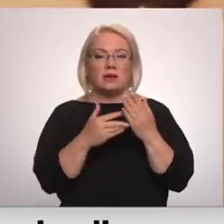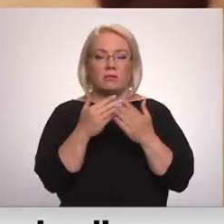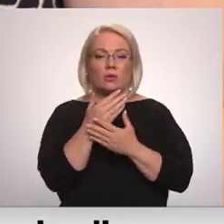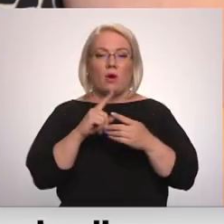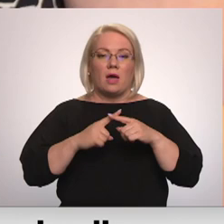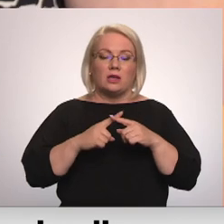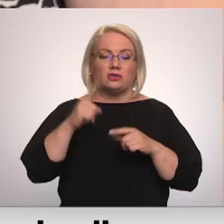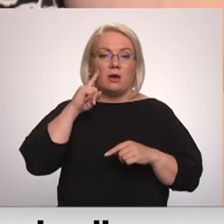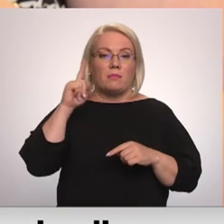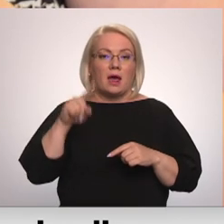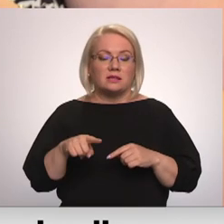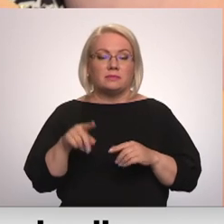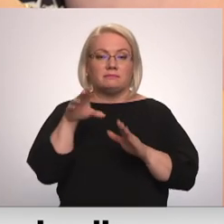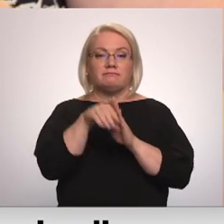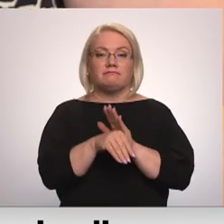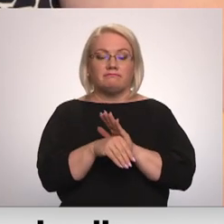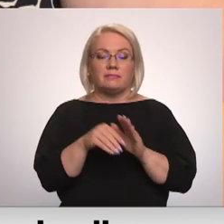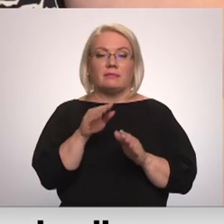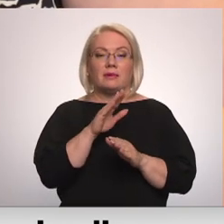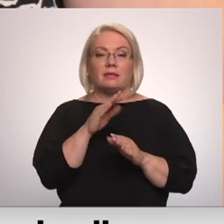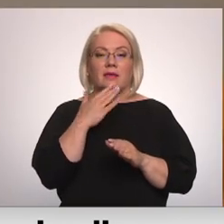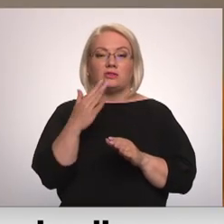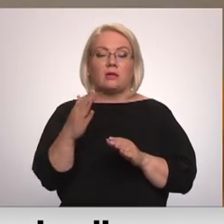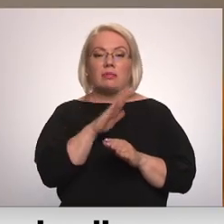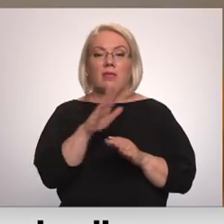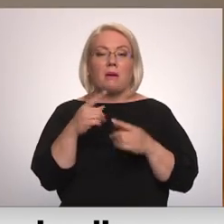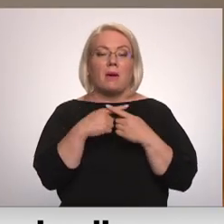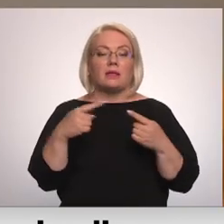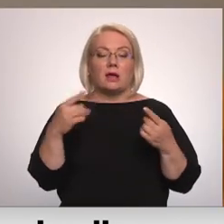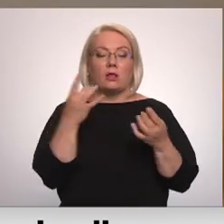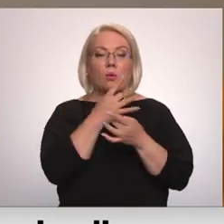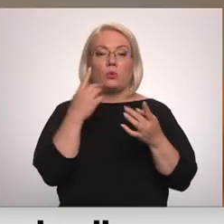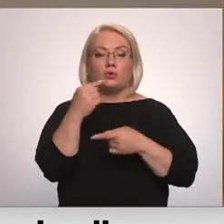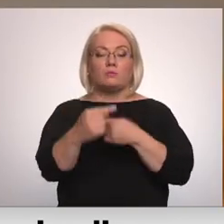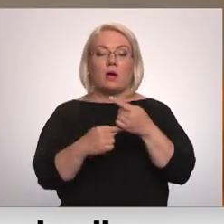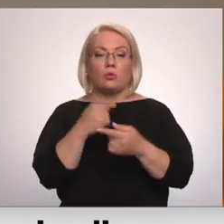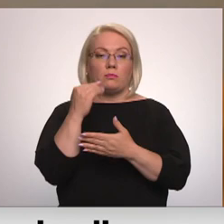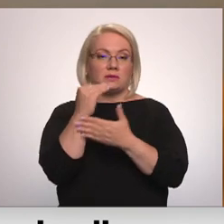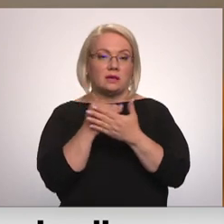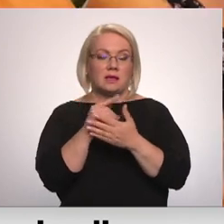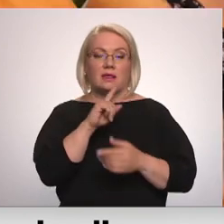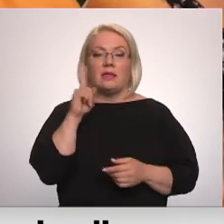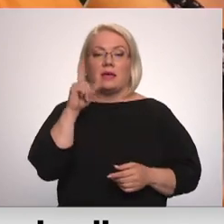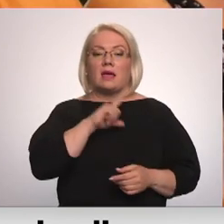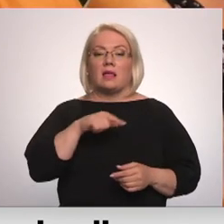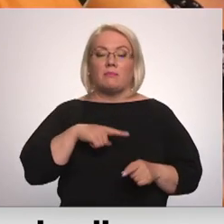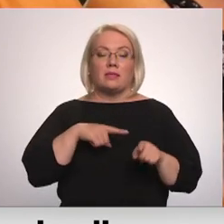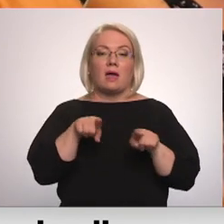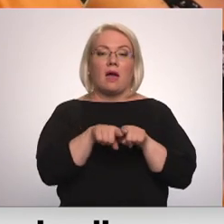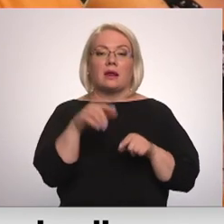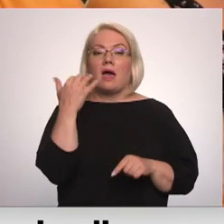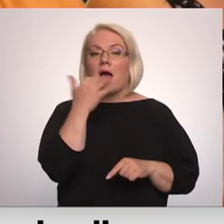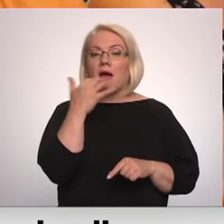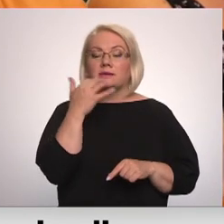un prasmes iekļautas Nacionālajā nemateriālā kultūras mantojuma sarakstā. Ne tikai latviešu, bet arī ārzemnieču veikums šo